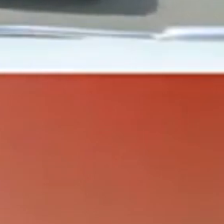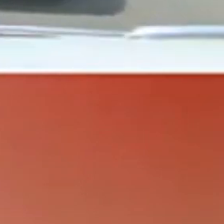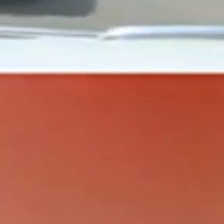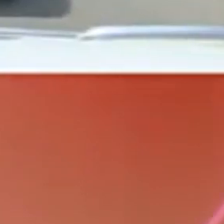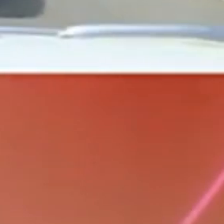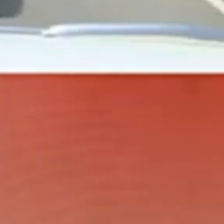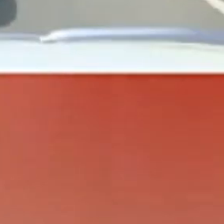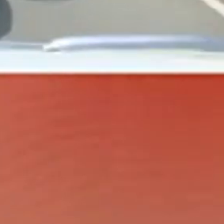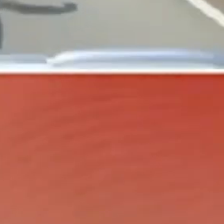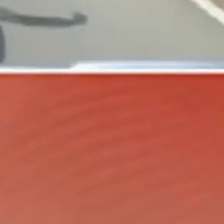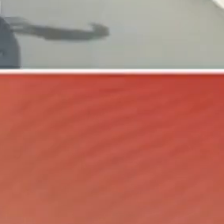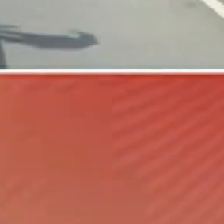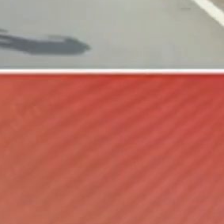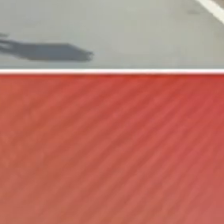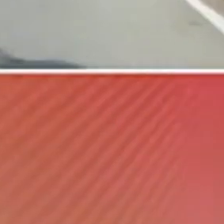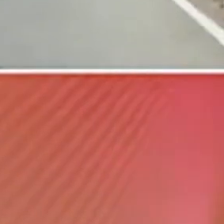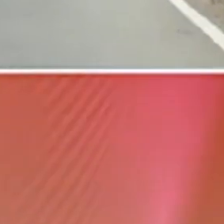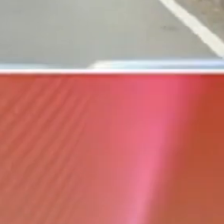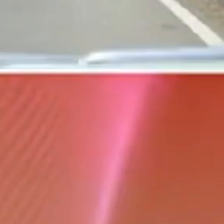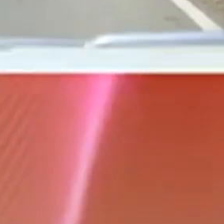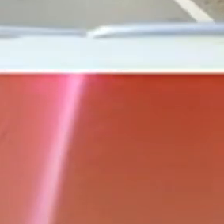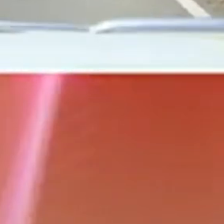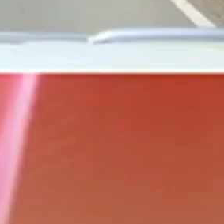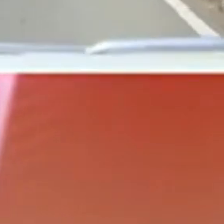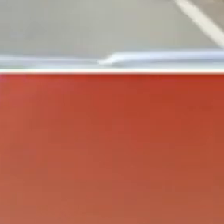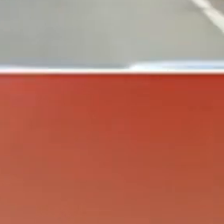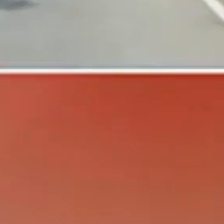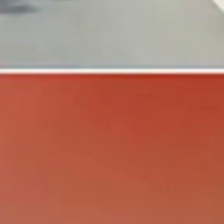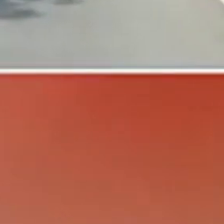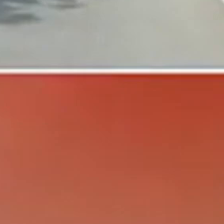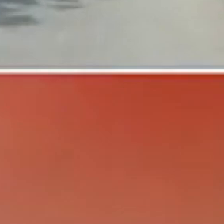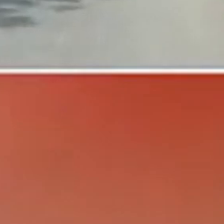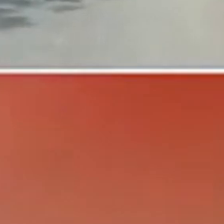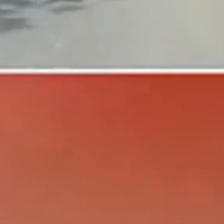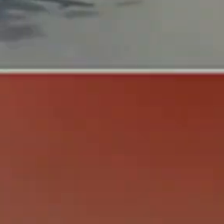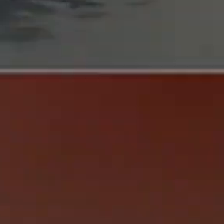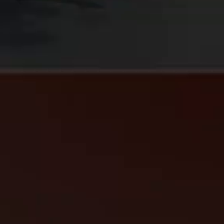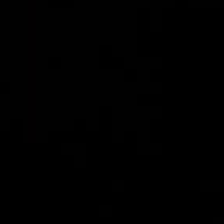ada 3 hari lagi lah. Kita tambah lagi PKPD ini kerana saringan belum selesai.